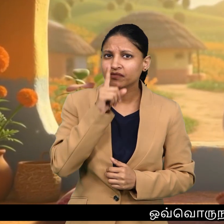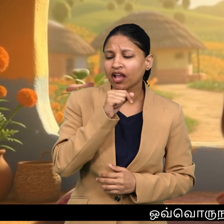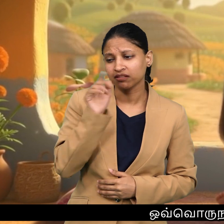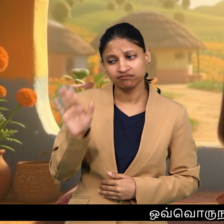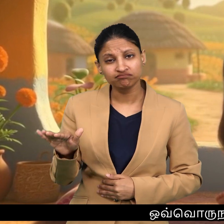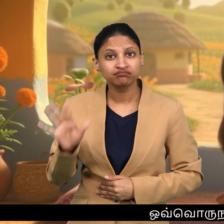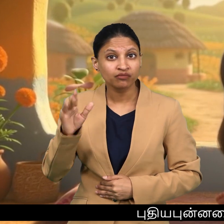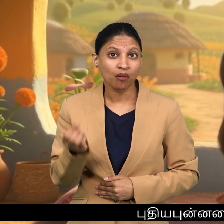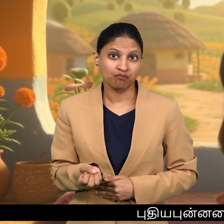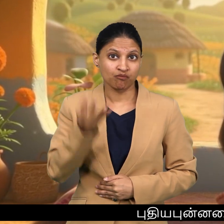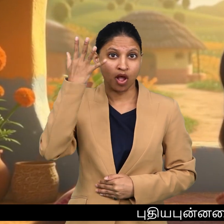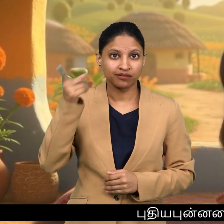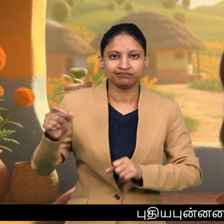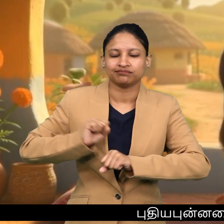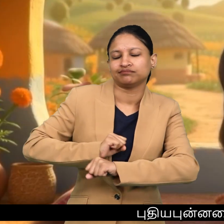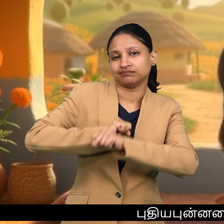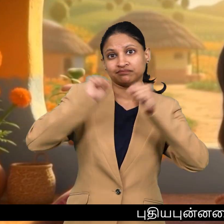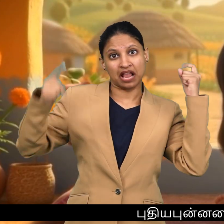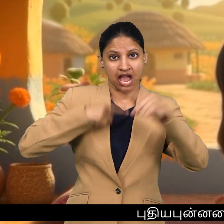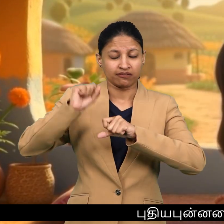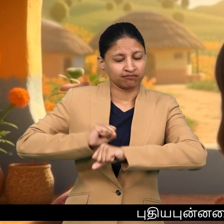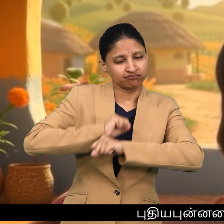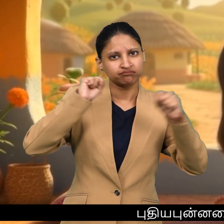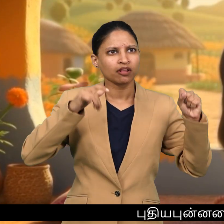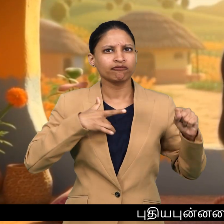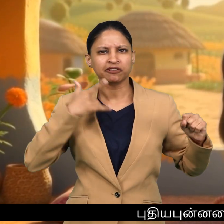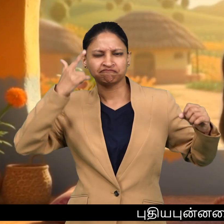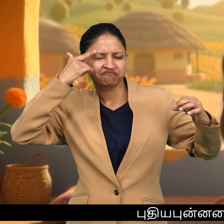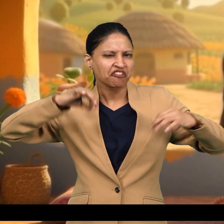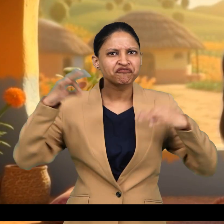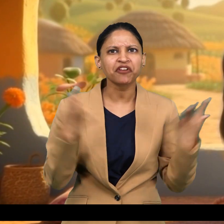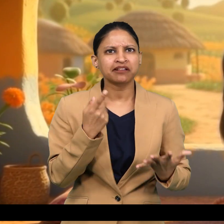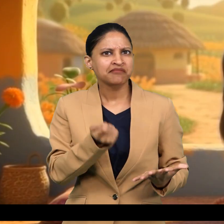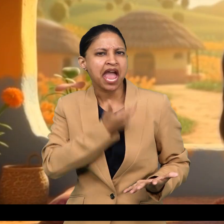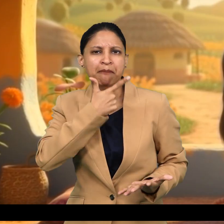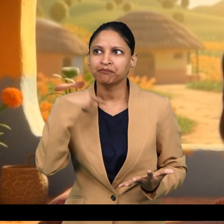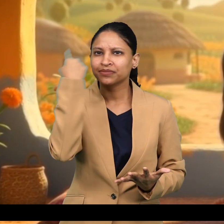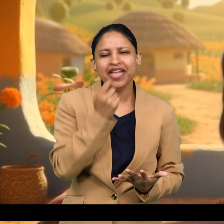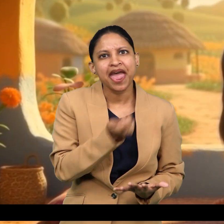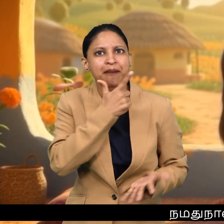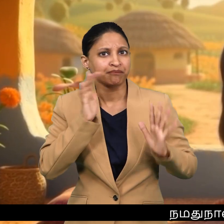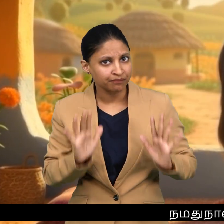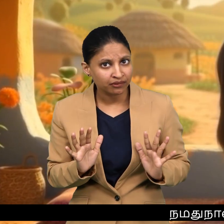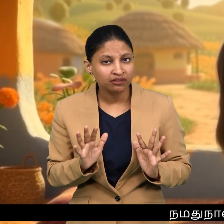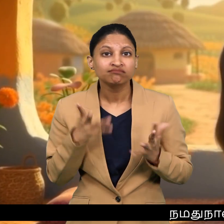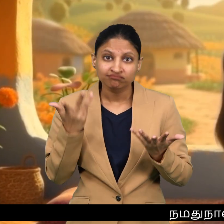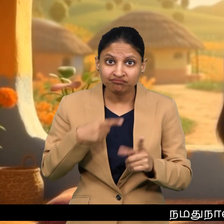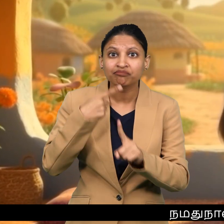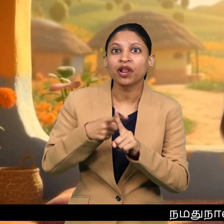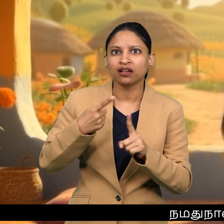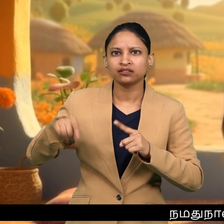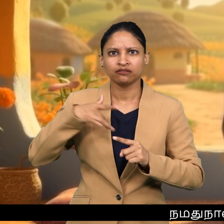ராணி, ஒவ்வொரு நாளும் நம் முகத்தில் புதிய புன்னகையுடன் எழ வேண்டும். மேலும் நமது